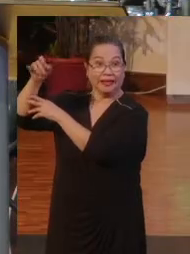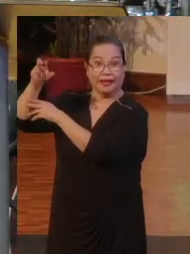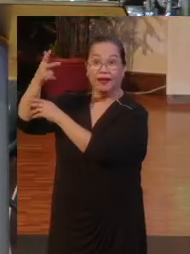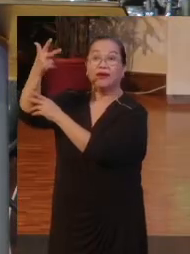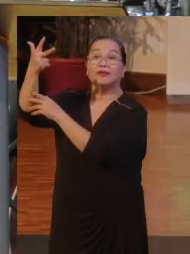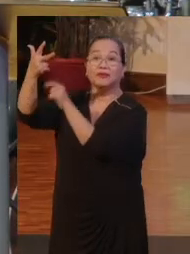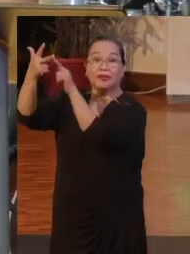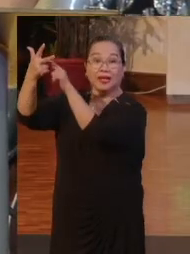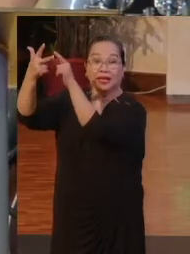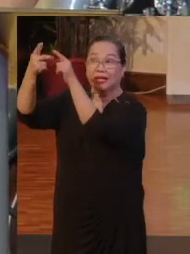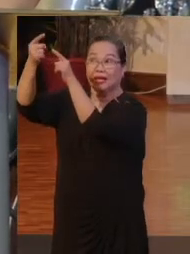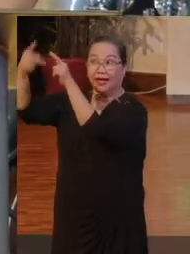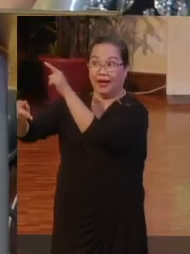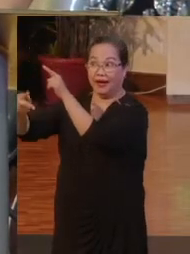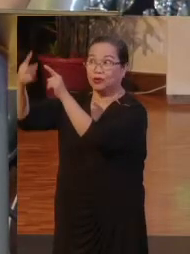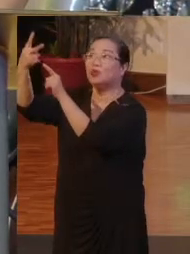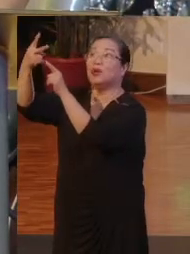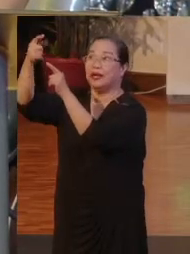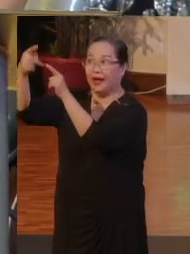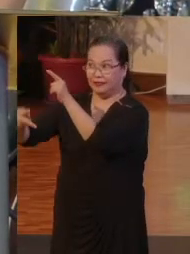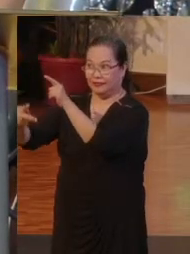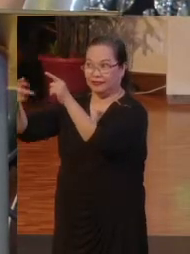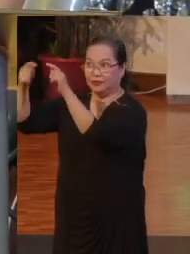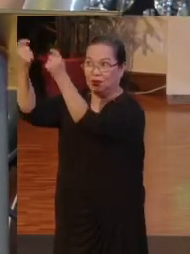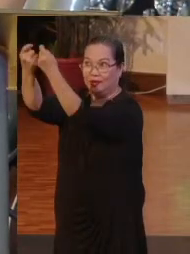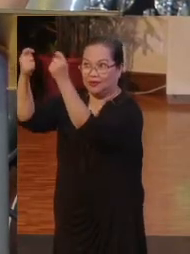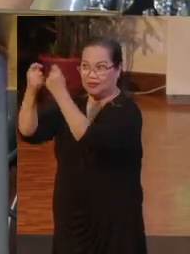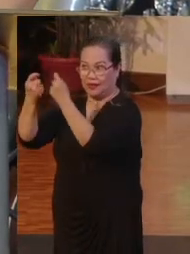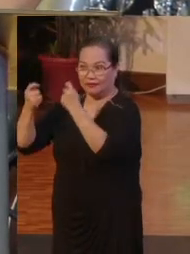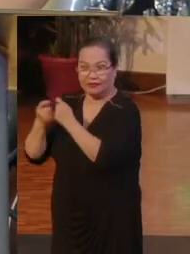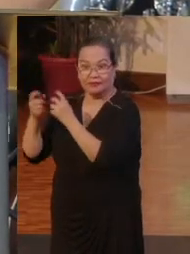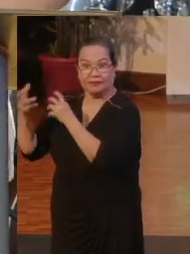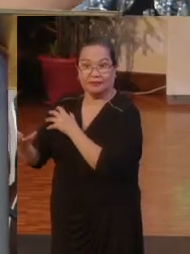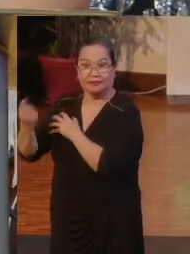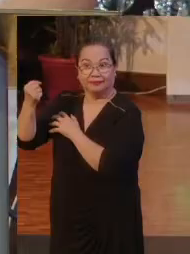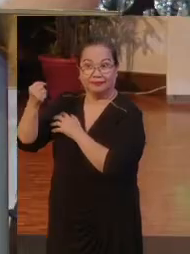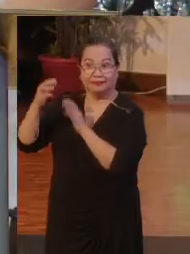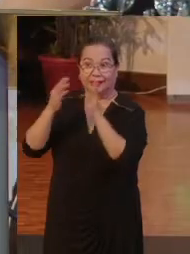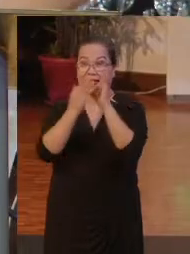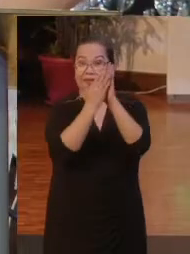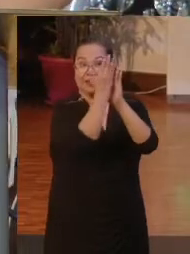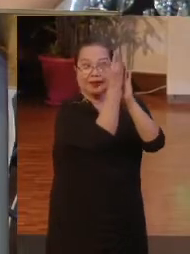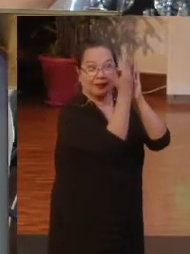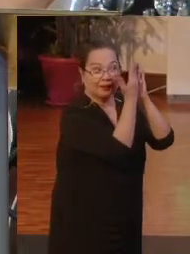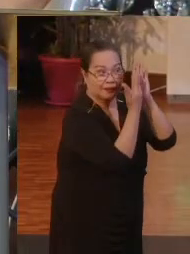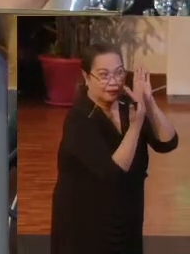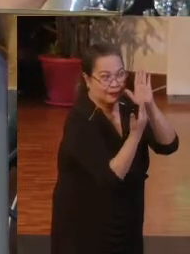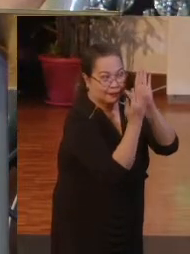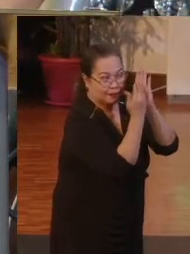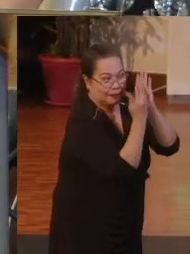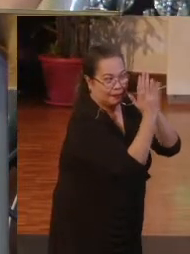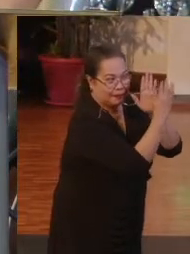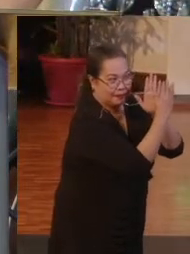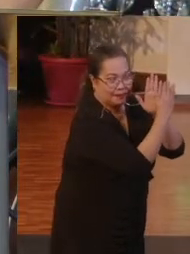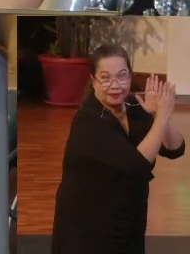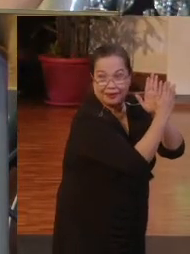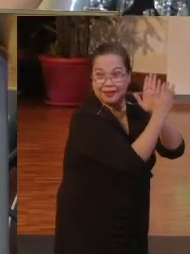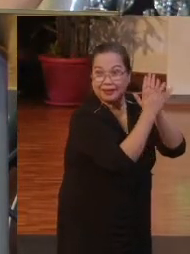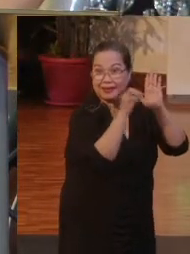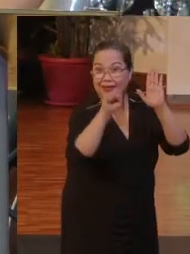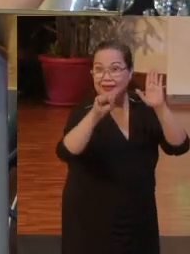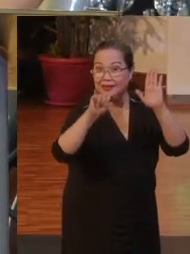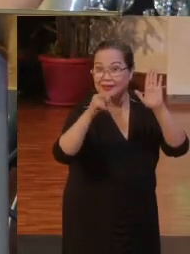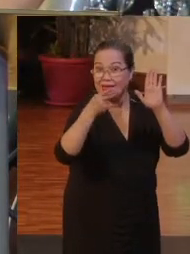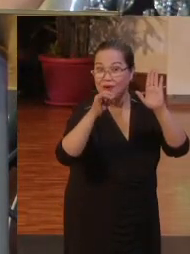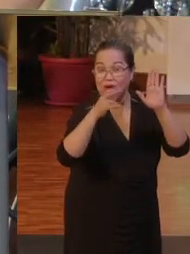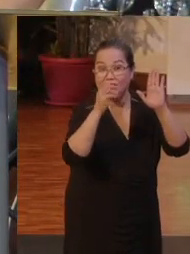na yon, ang land of the Amorites na kanilang tinalo si Sihon at si Og